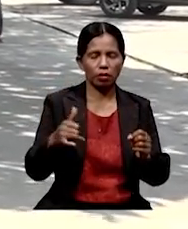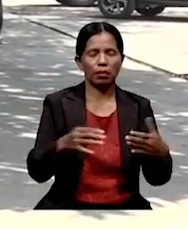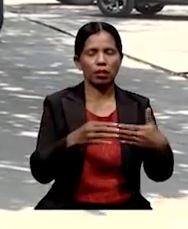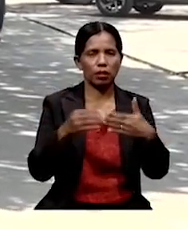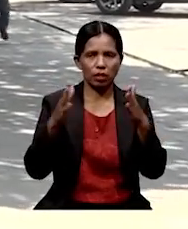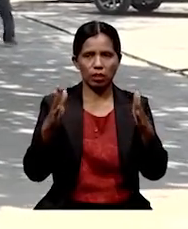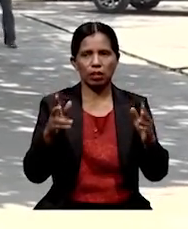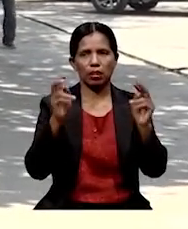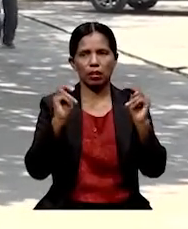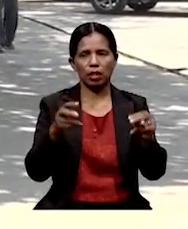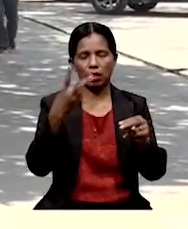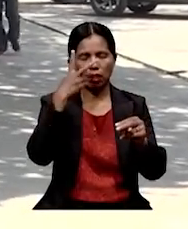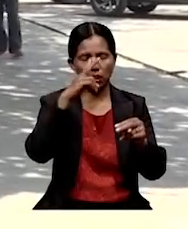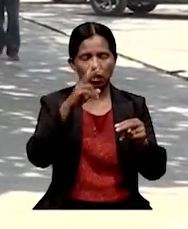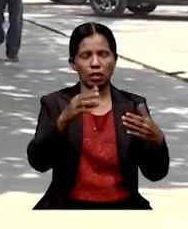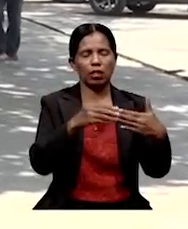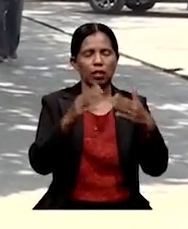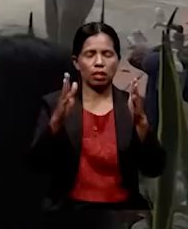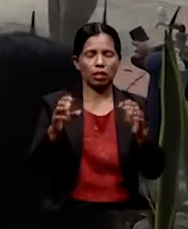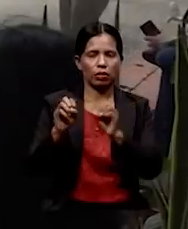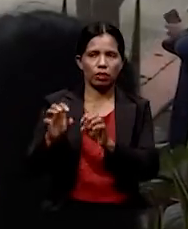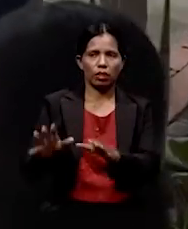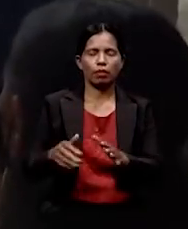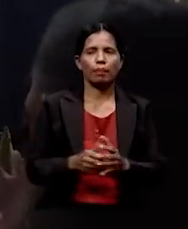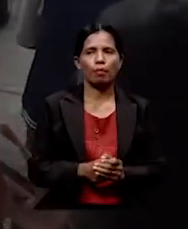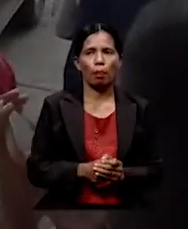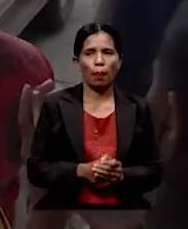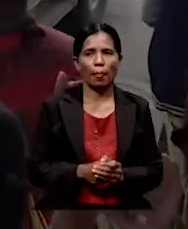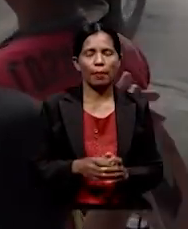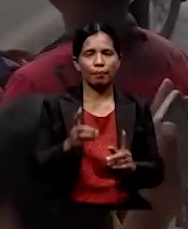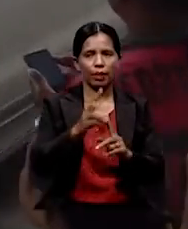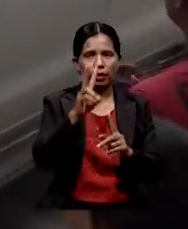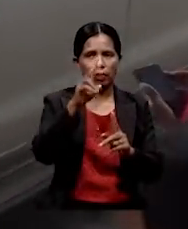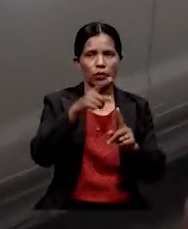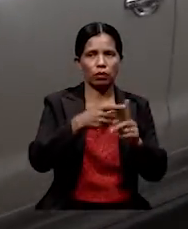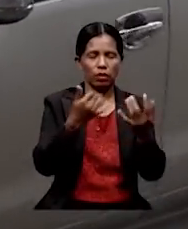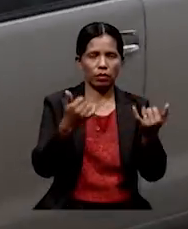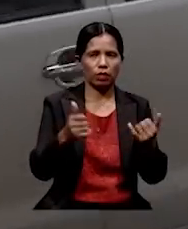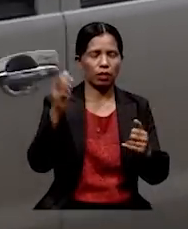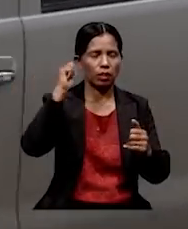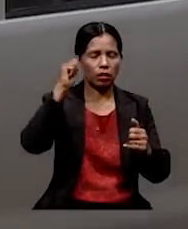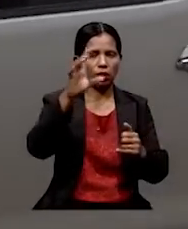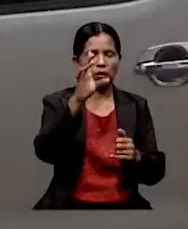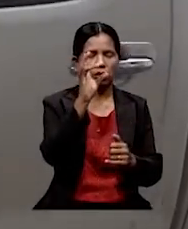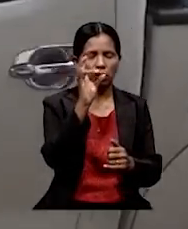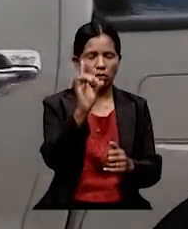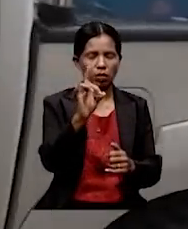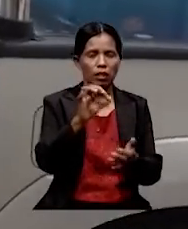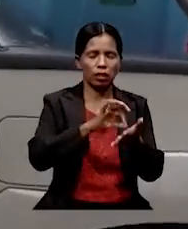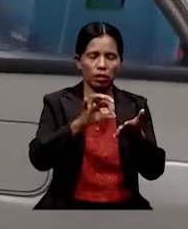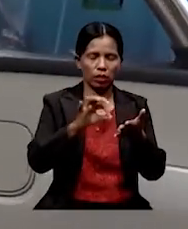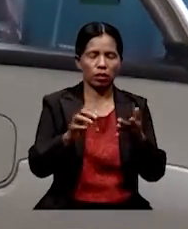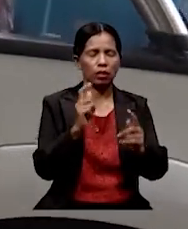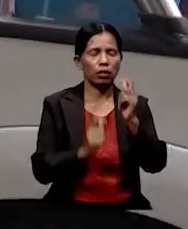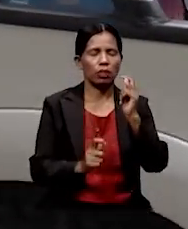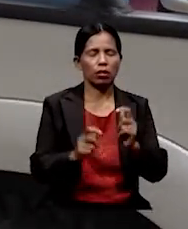tegi haretuir buat kebetulan mau buat cerah kusikela. Toi halorong rua fulane, kandidatu na ingwalu registadu ia tribunal recurso, hanesan